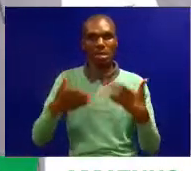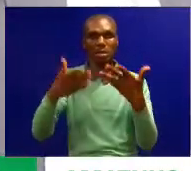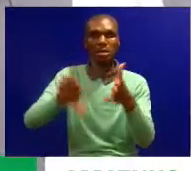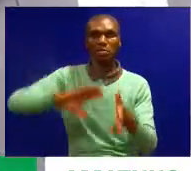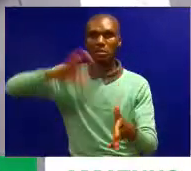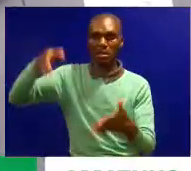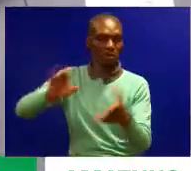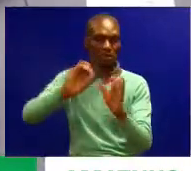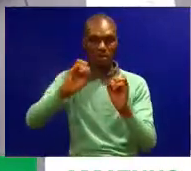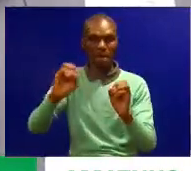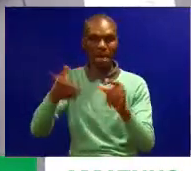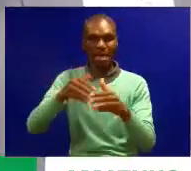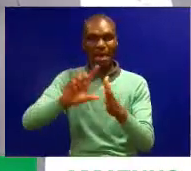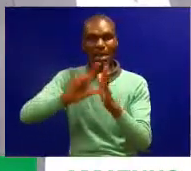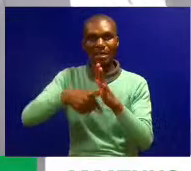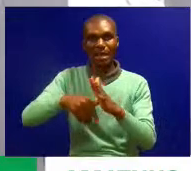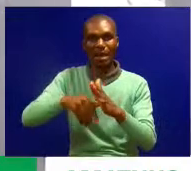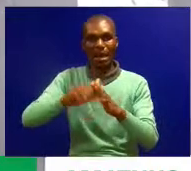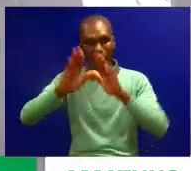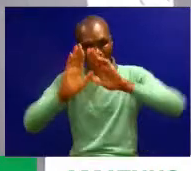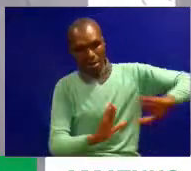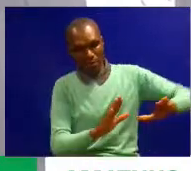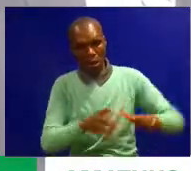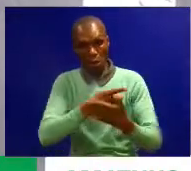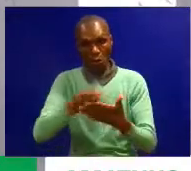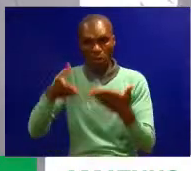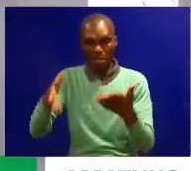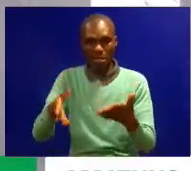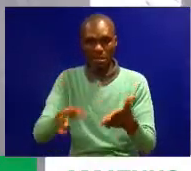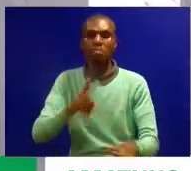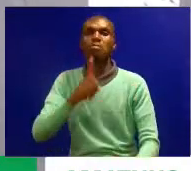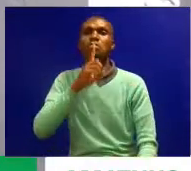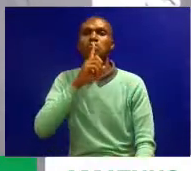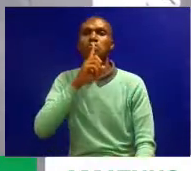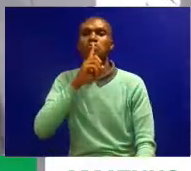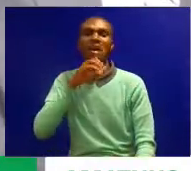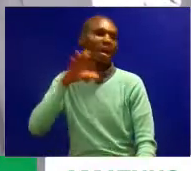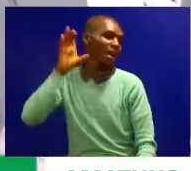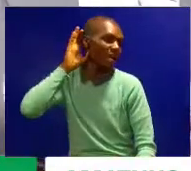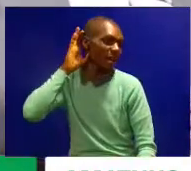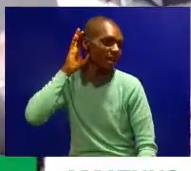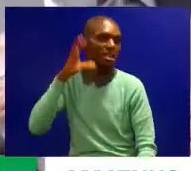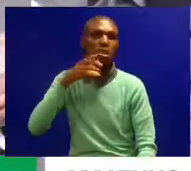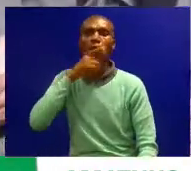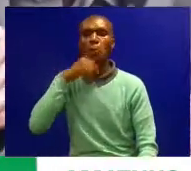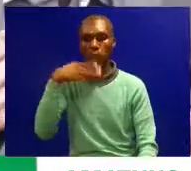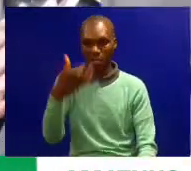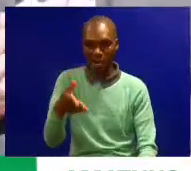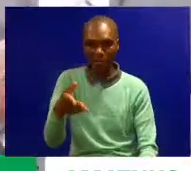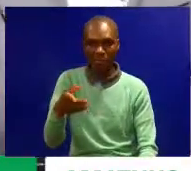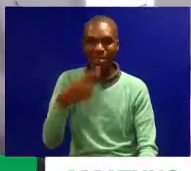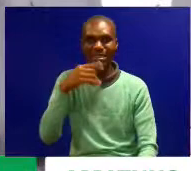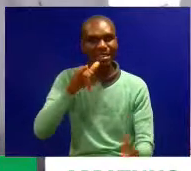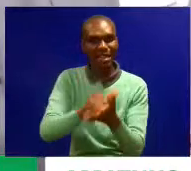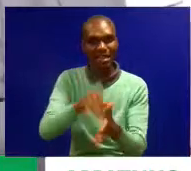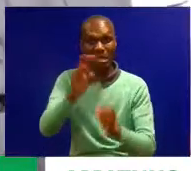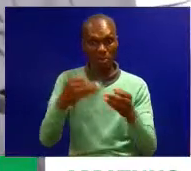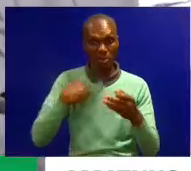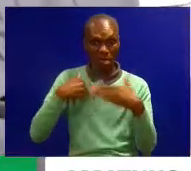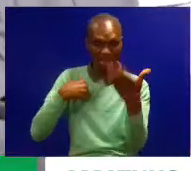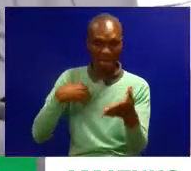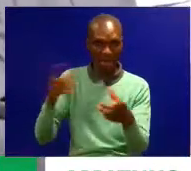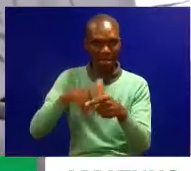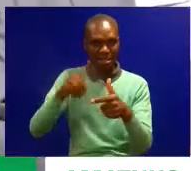municipality nga postpone wano goche wiki nande nkiret goyunga nande mbache toro baka teba ngoyo na ichaga aiga